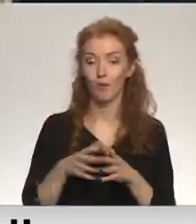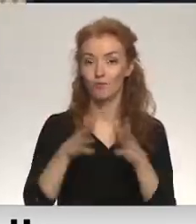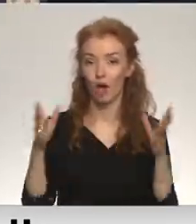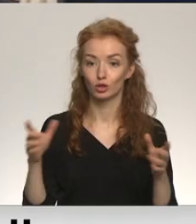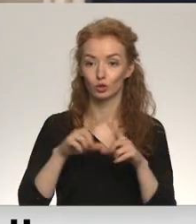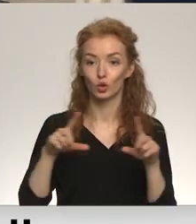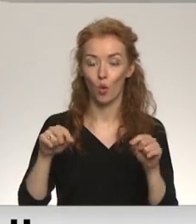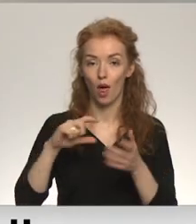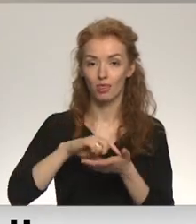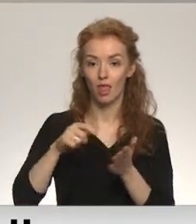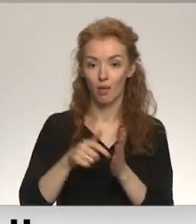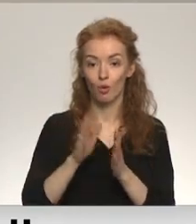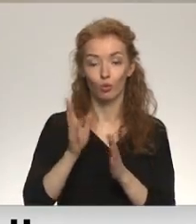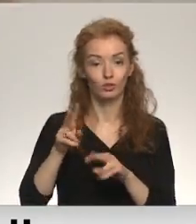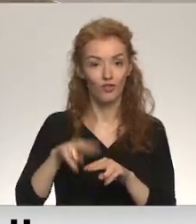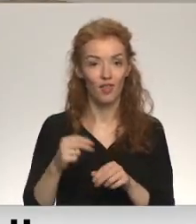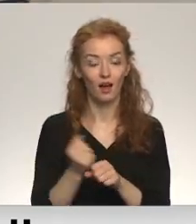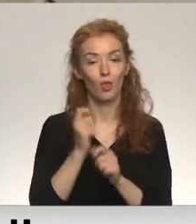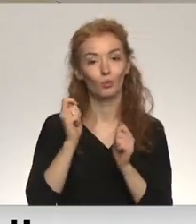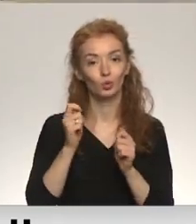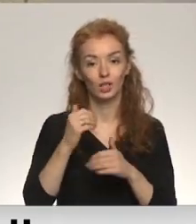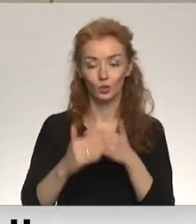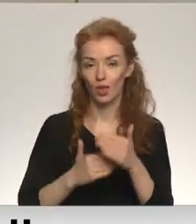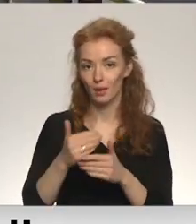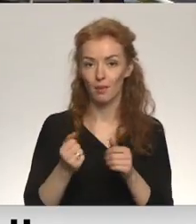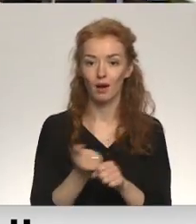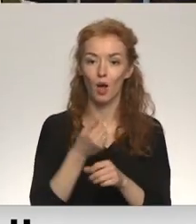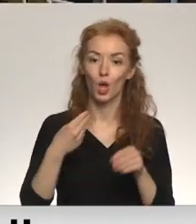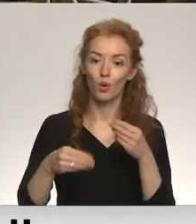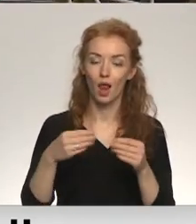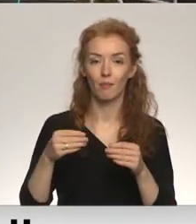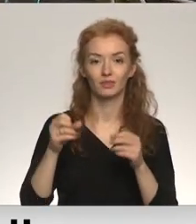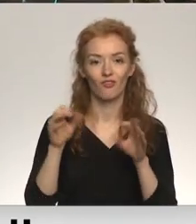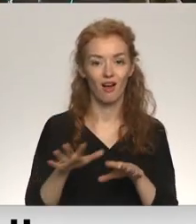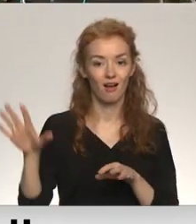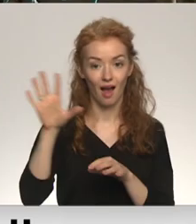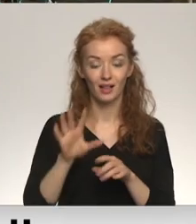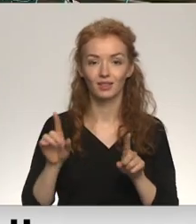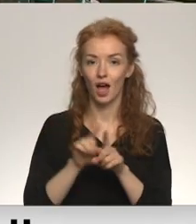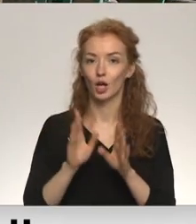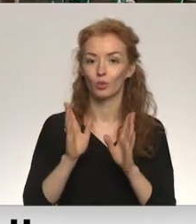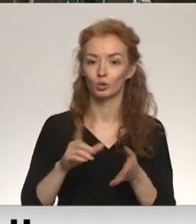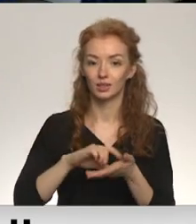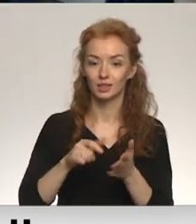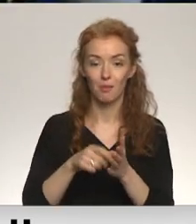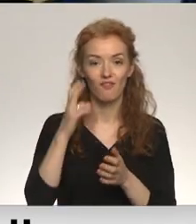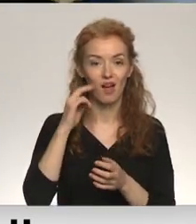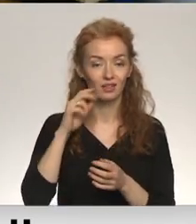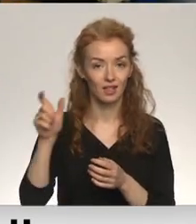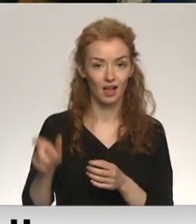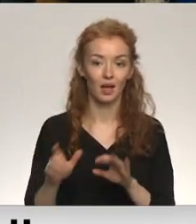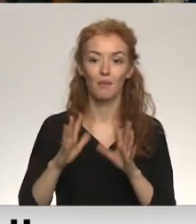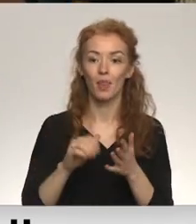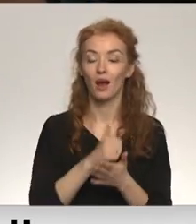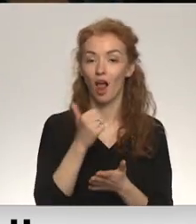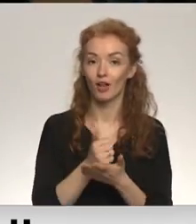skolas tāpās būs vieta gan mūzikas nodarbībām, gan rotaļām svaigā gaisā. Būs arī istaba vecākiem, taču